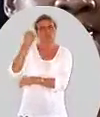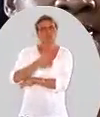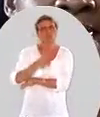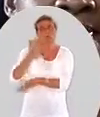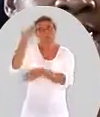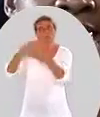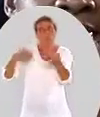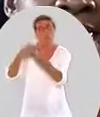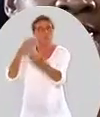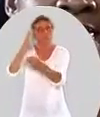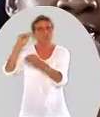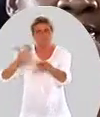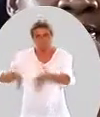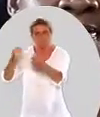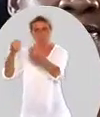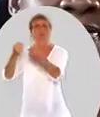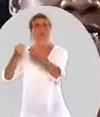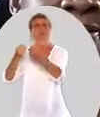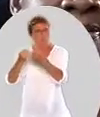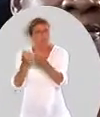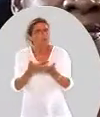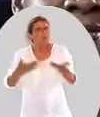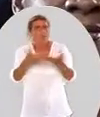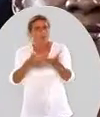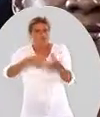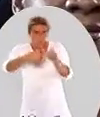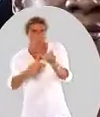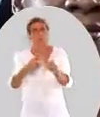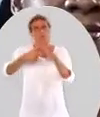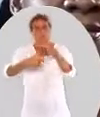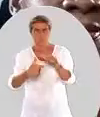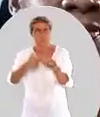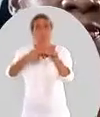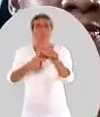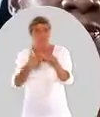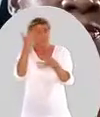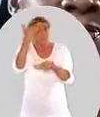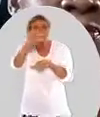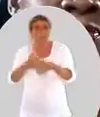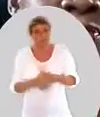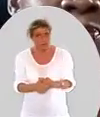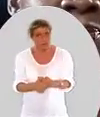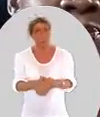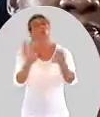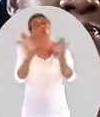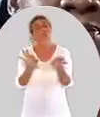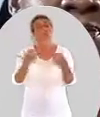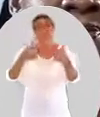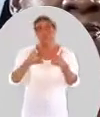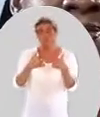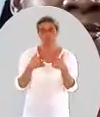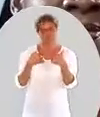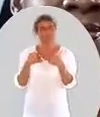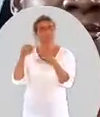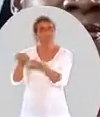du travail dans ce contexte économique si particulier nous devons être aux côtés de ceux qui